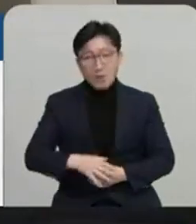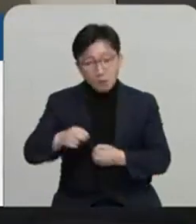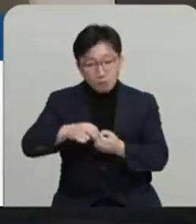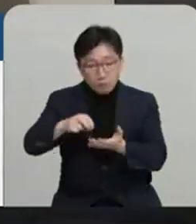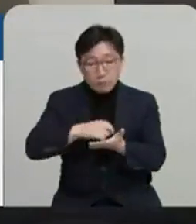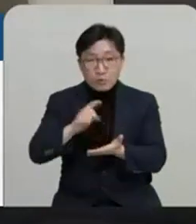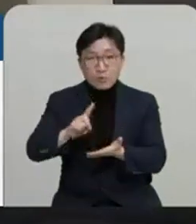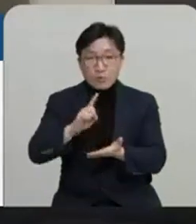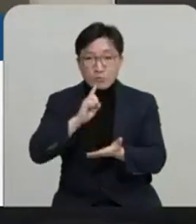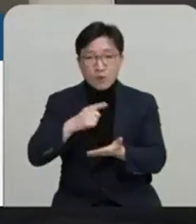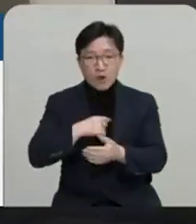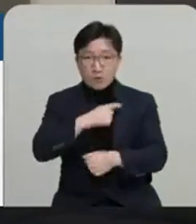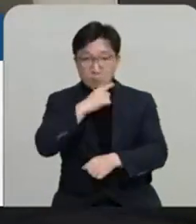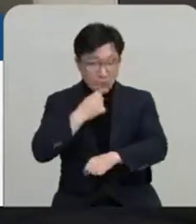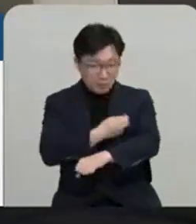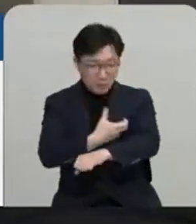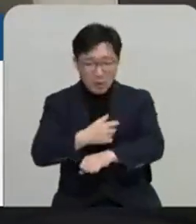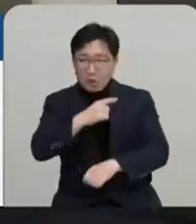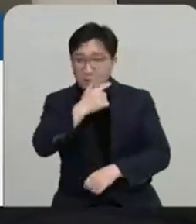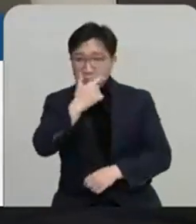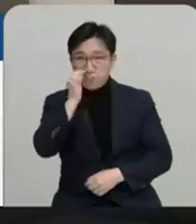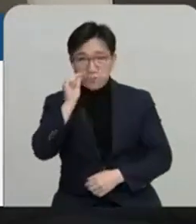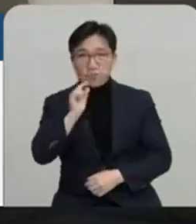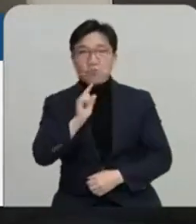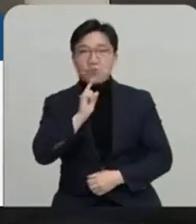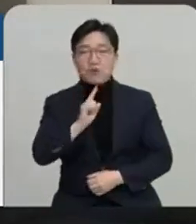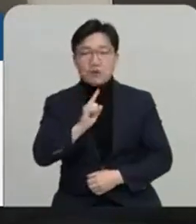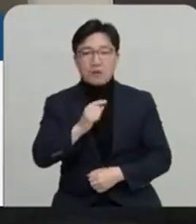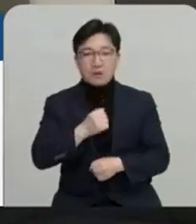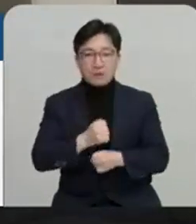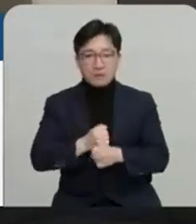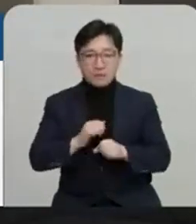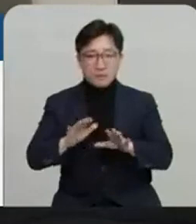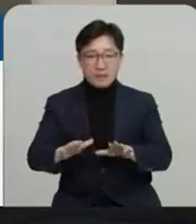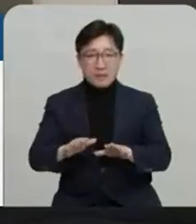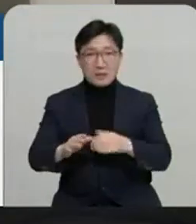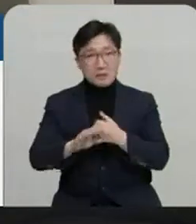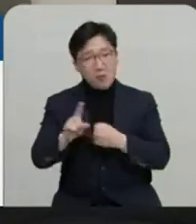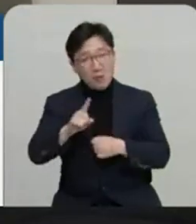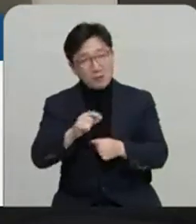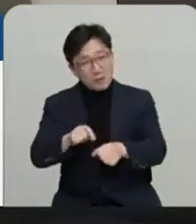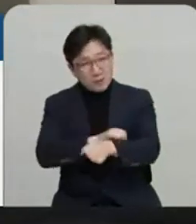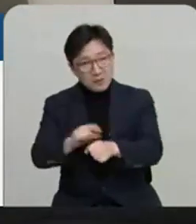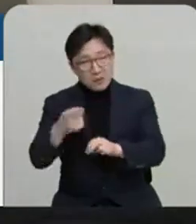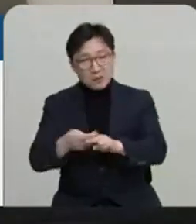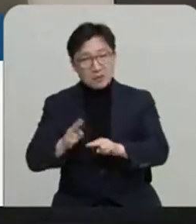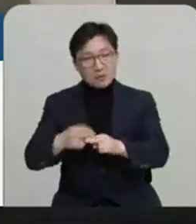받으셨어요? 혈액량 부족하다 하고 이벤트 많이 진행한다고 해서